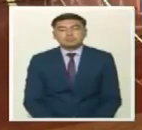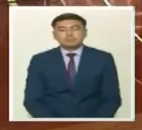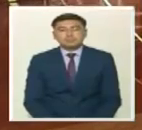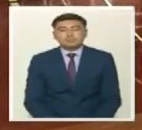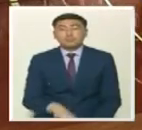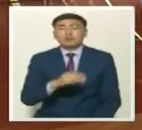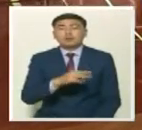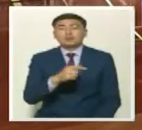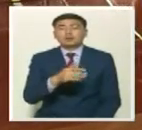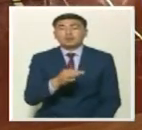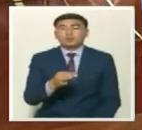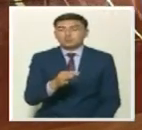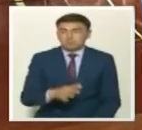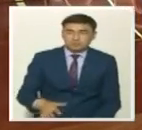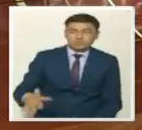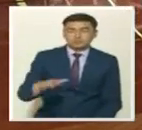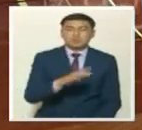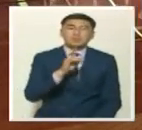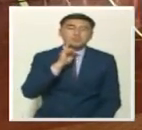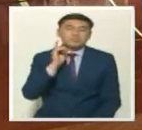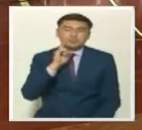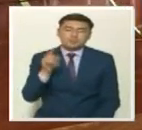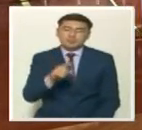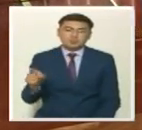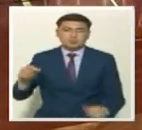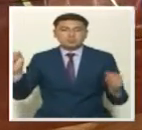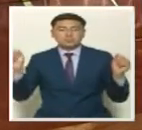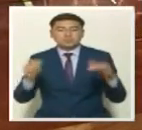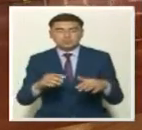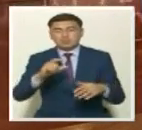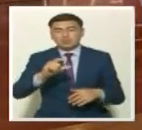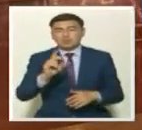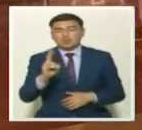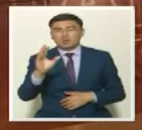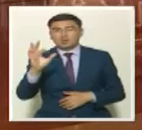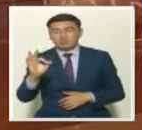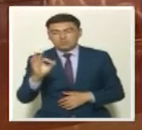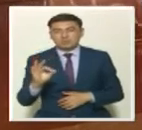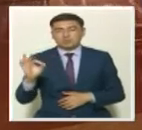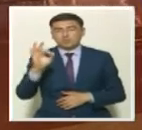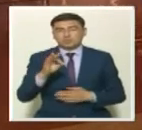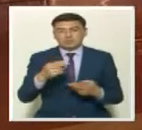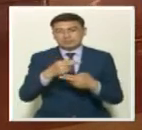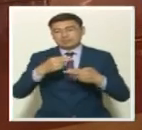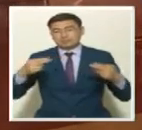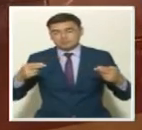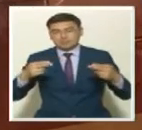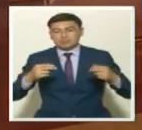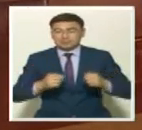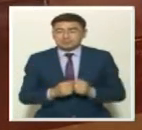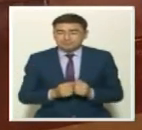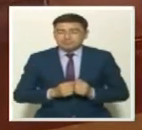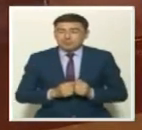Облыста экология жастар көзімен атты конференция өтті. Іс-шара Экобатыс жобасы аясында ұйымдастырылды. Онда экология саласының мамандары мен